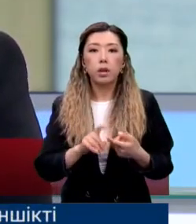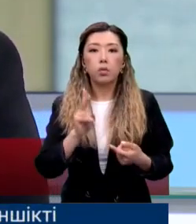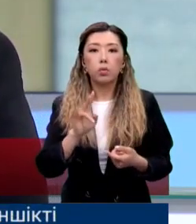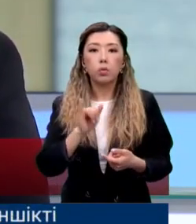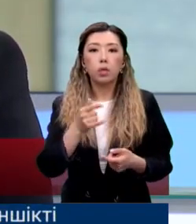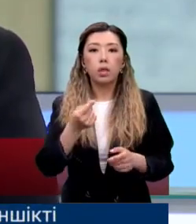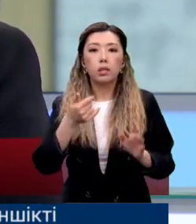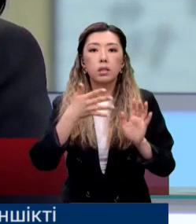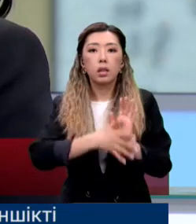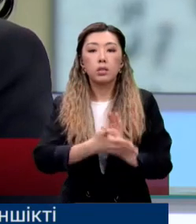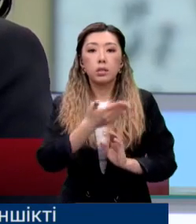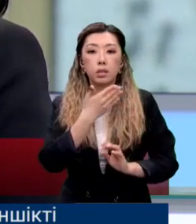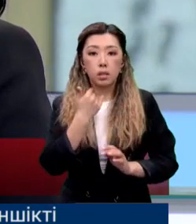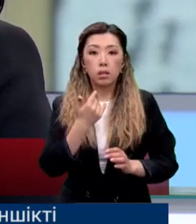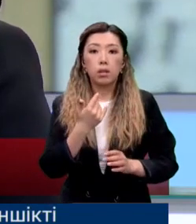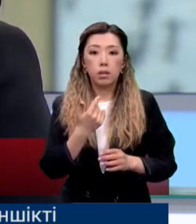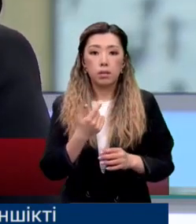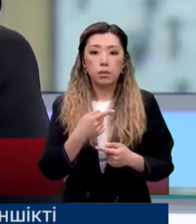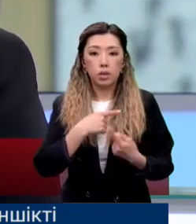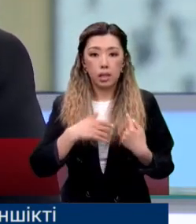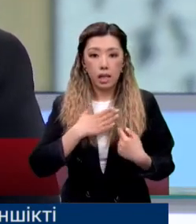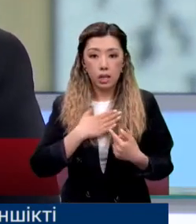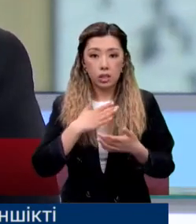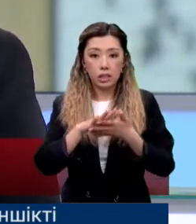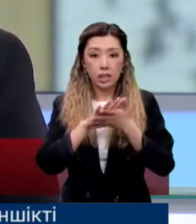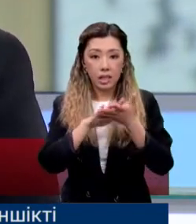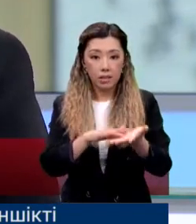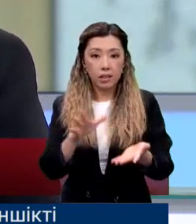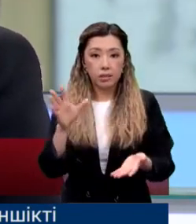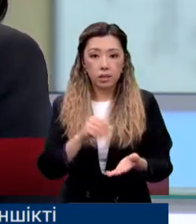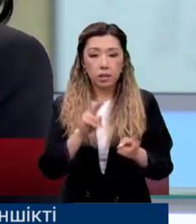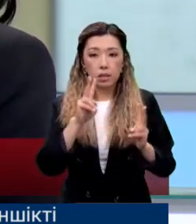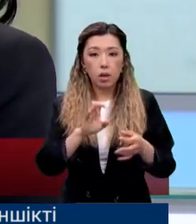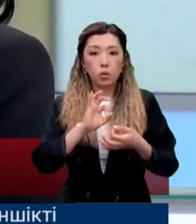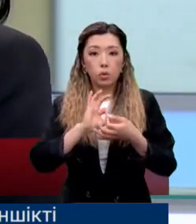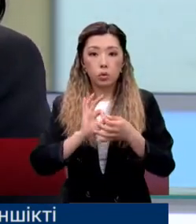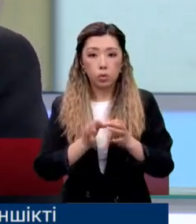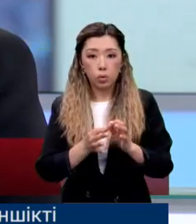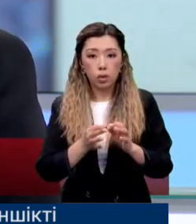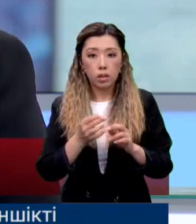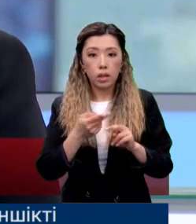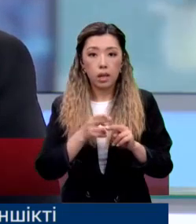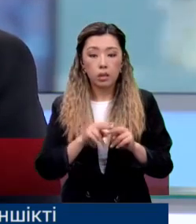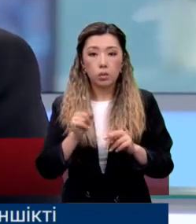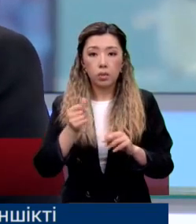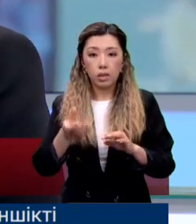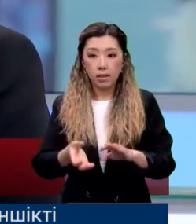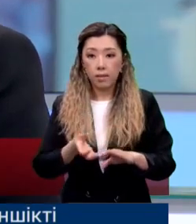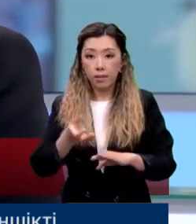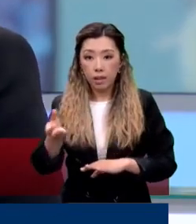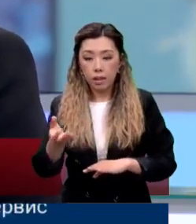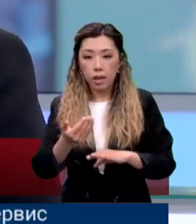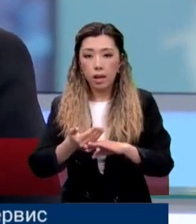куда расходуются деньги. Я хочу объяснить, что все заявки, они достаточно сложные, поэтому прежде чем выделить финансирование,